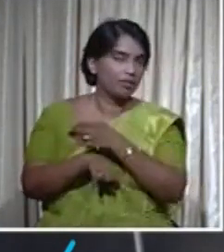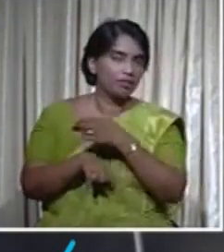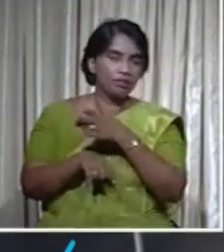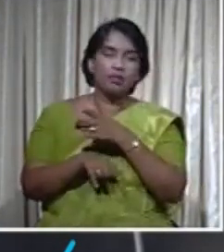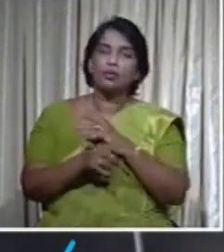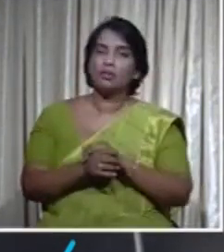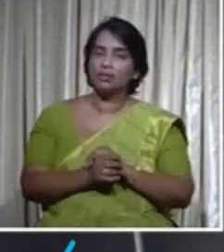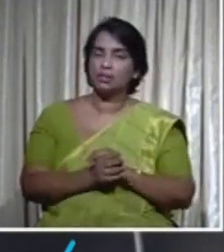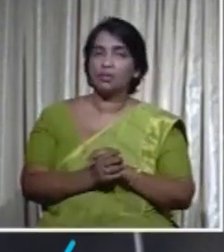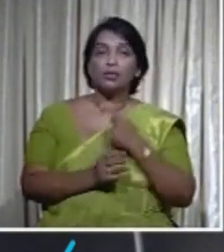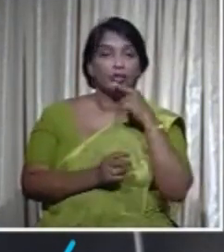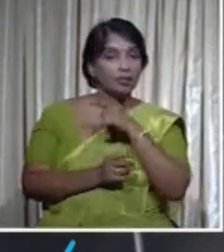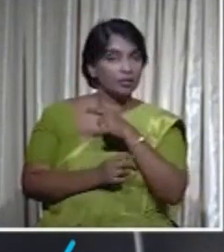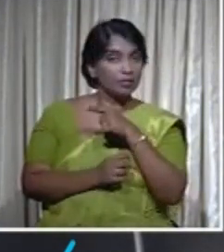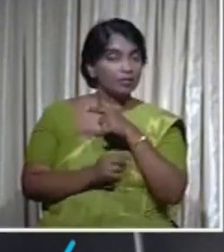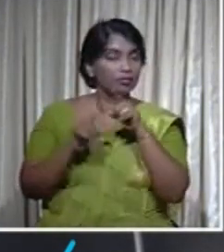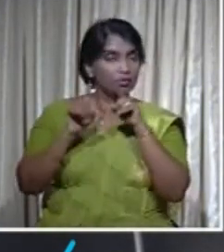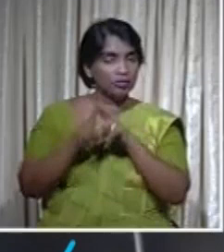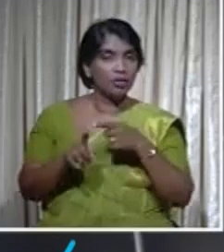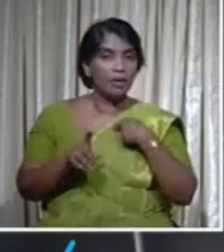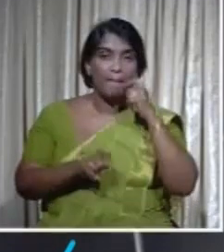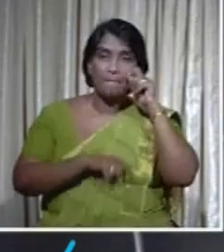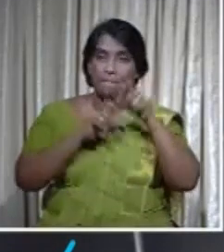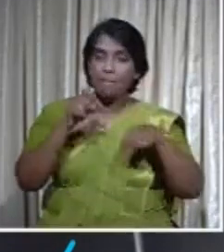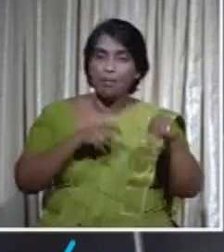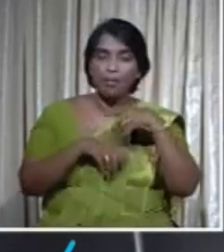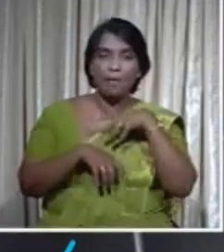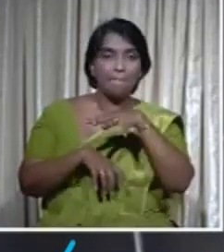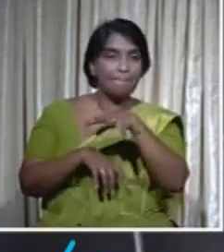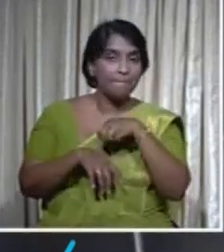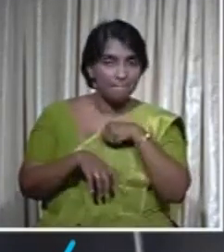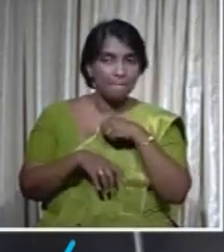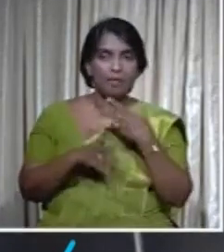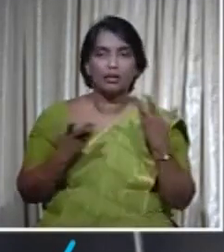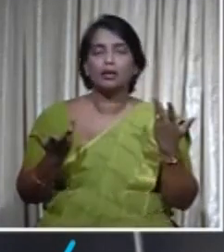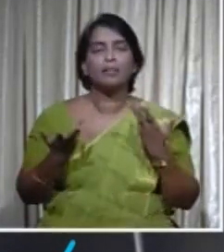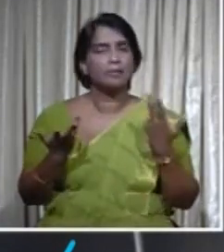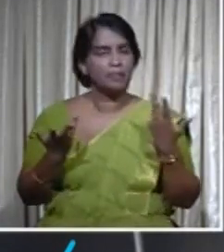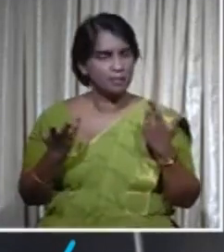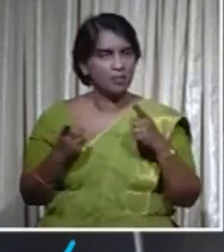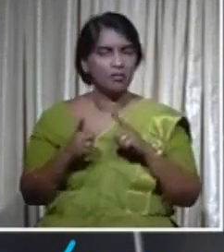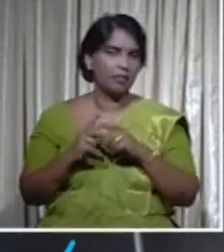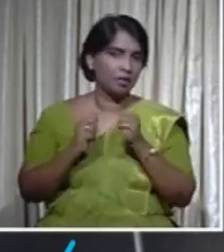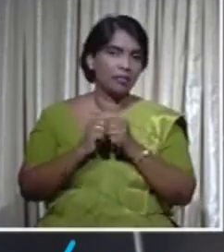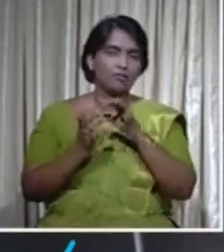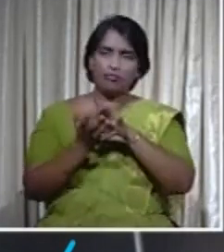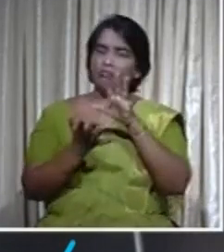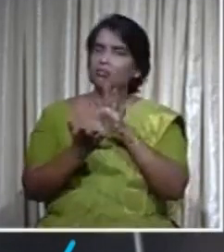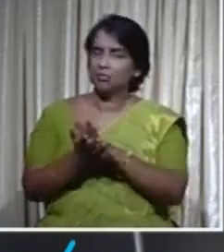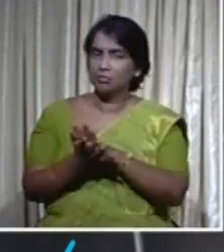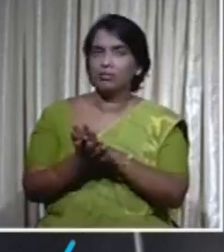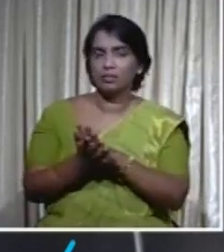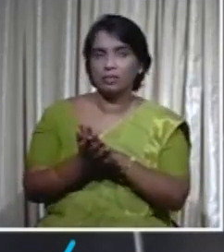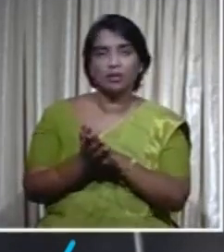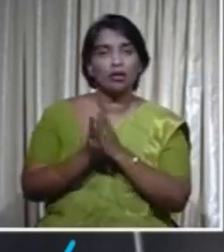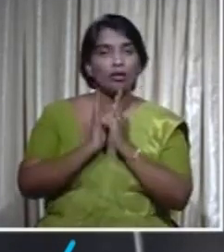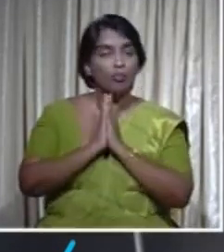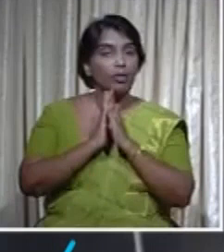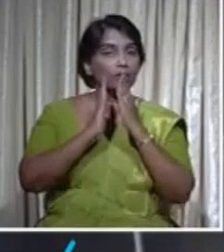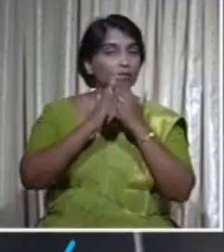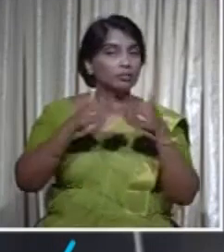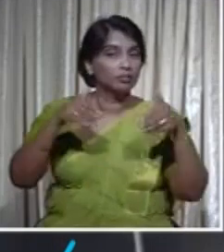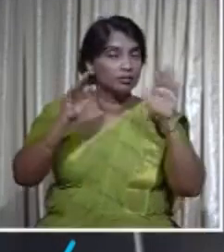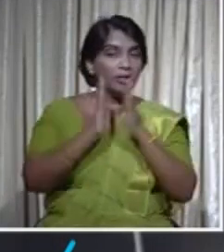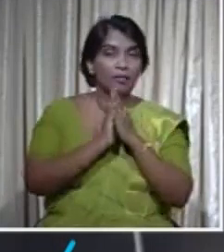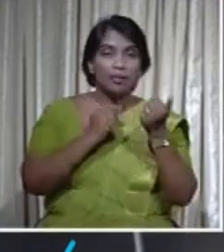எங்களுடைய மக்கள் பயன்படுத்த முடியாத ஒரு நிலை காணப்படுகின்ற சூழலை உருவாக்கி இந்த புத்த கோயில்களை கட்டுவதற்கான